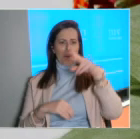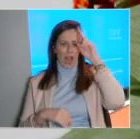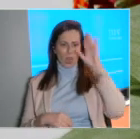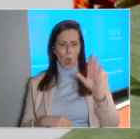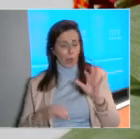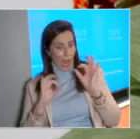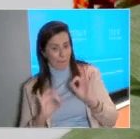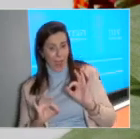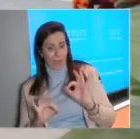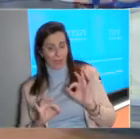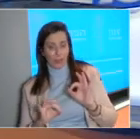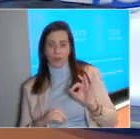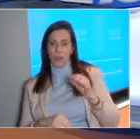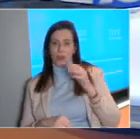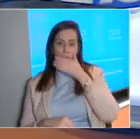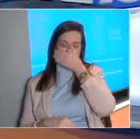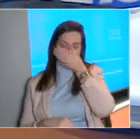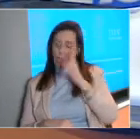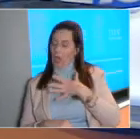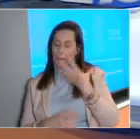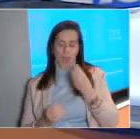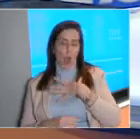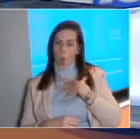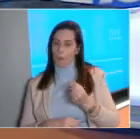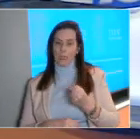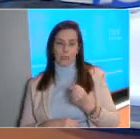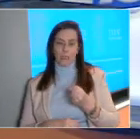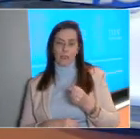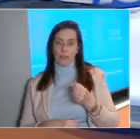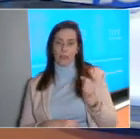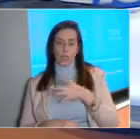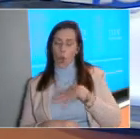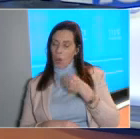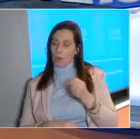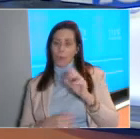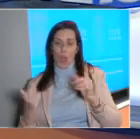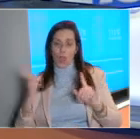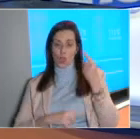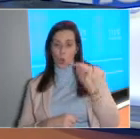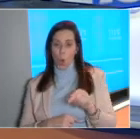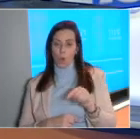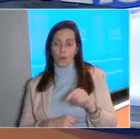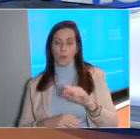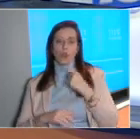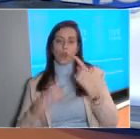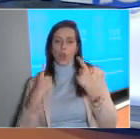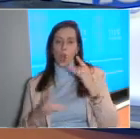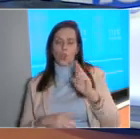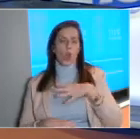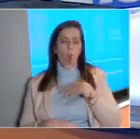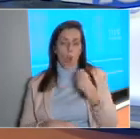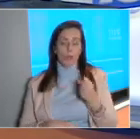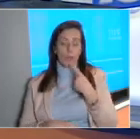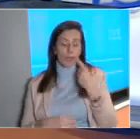בליכוד. האמת, האמת שצריך אומץ מאוד גדול ליואב קיש. את יודעת מה, זה לא רק אומץ, כי הרי מה שקורה פה, שכל אחד שמעז